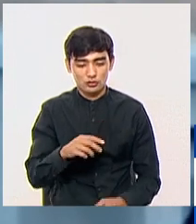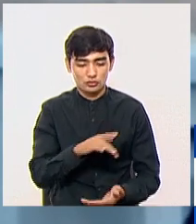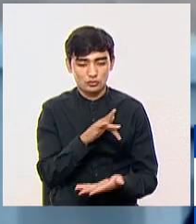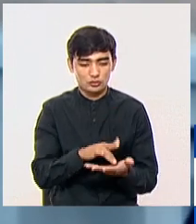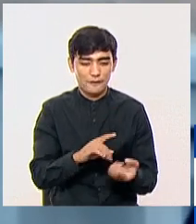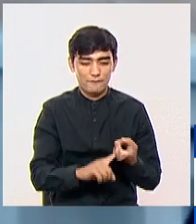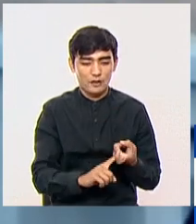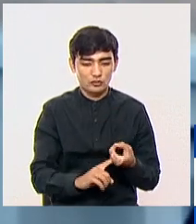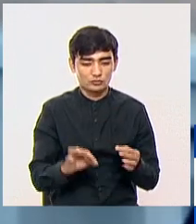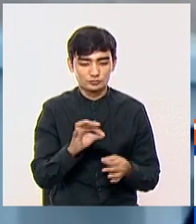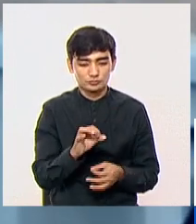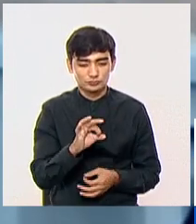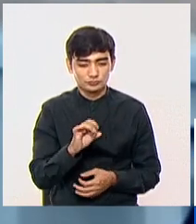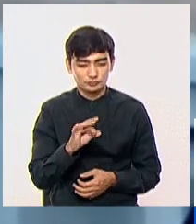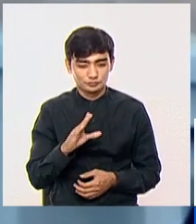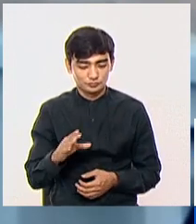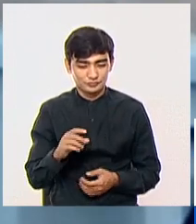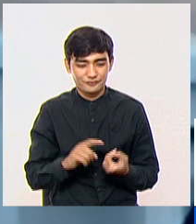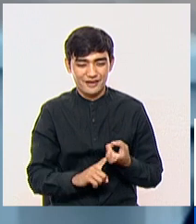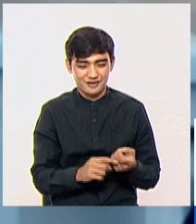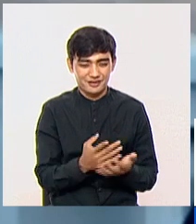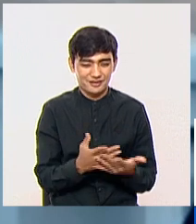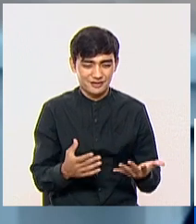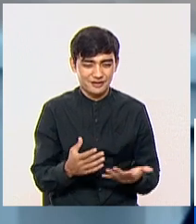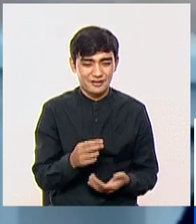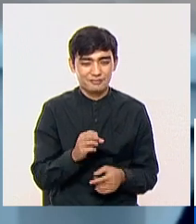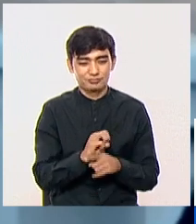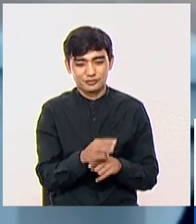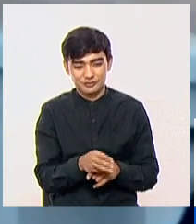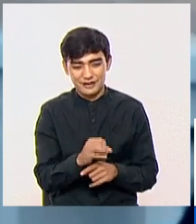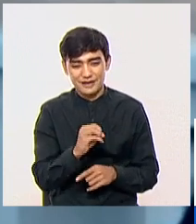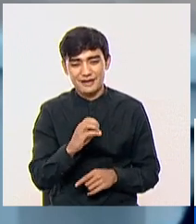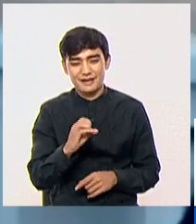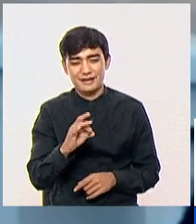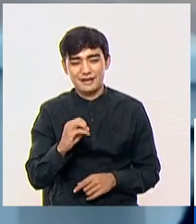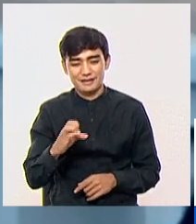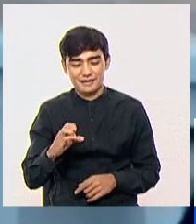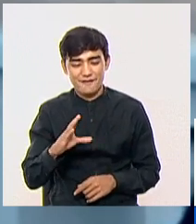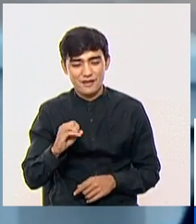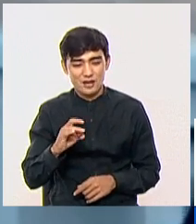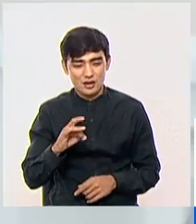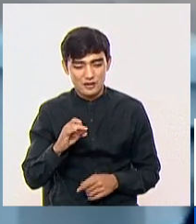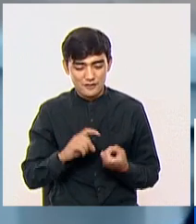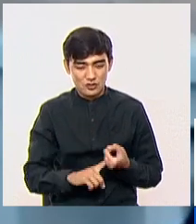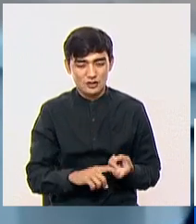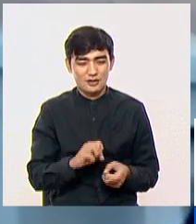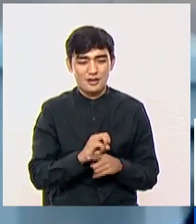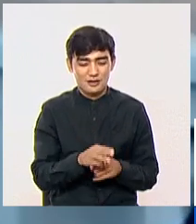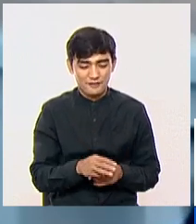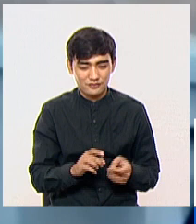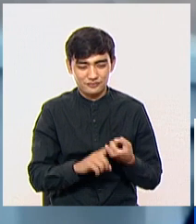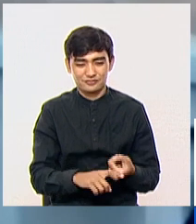циркулируют вирусы острых респираторных инфекций, такие как риновирус, РС-вирус, вирус парагриппа и сезонный коронавирус.